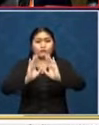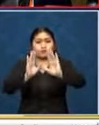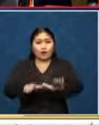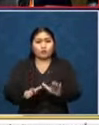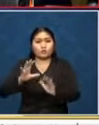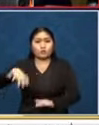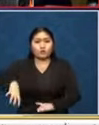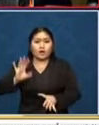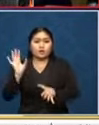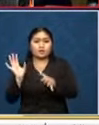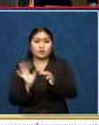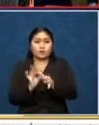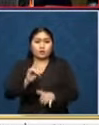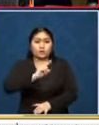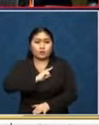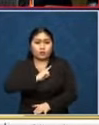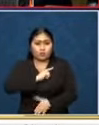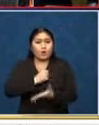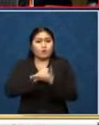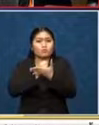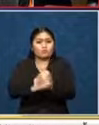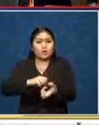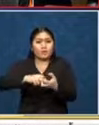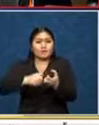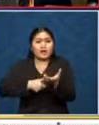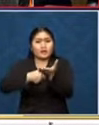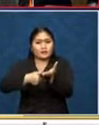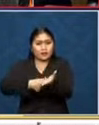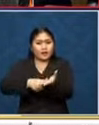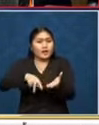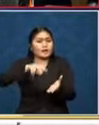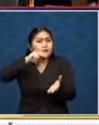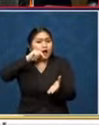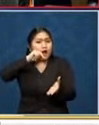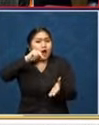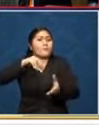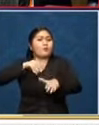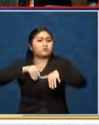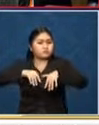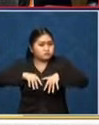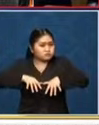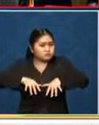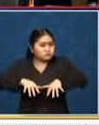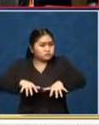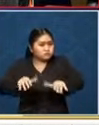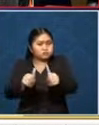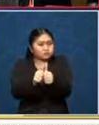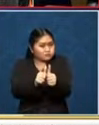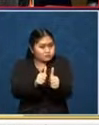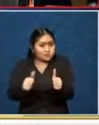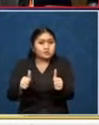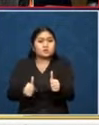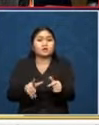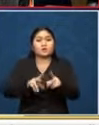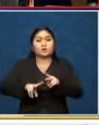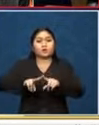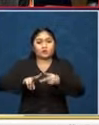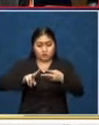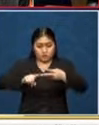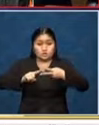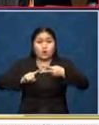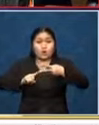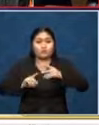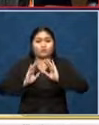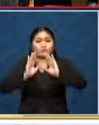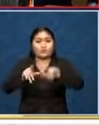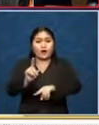ข้องช่วยดำเนินการแก้ไขปัญหาให้น้ำระบายได้อย่างมีประสิทธิภาพมากขึ้นด้วยครับเรื่องที่ 2ปัญหาต่อมาฝาก